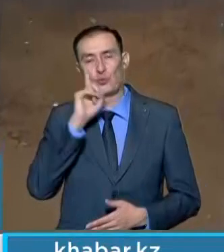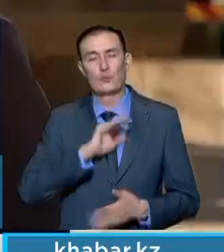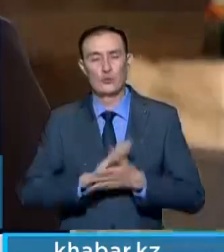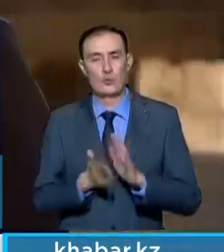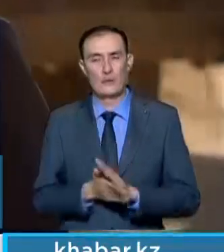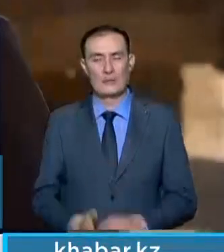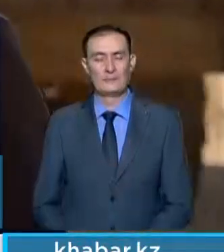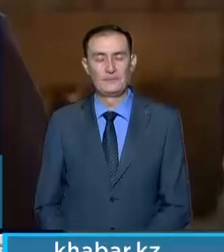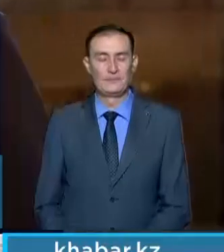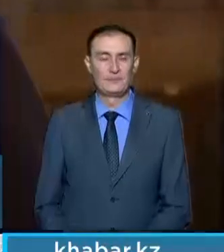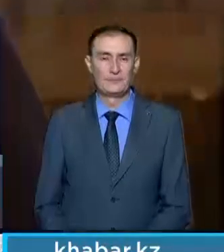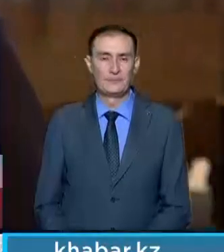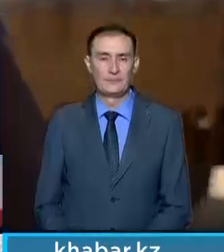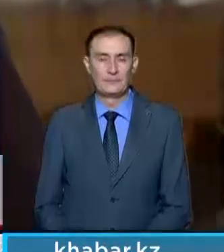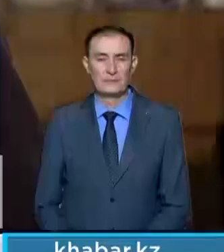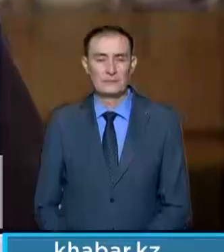условиях.